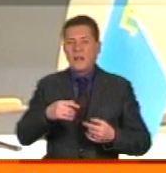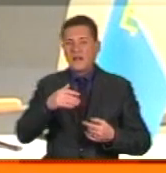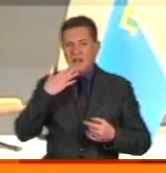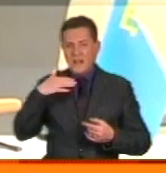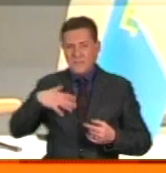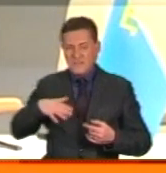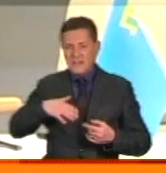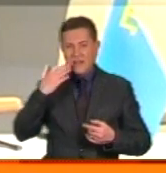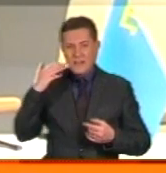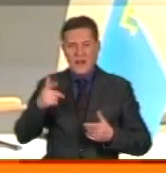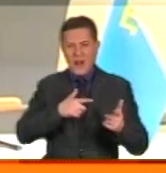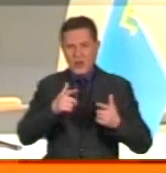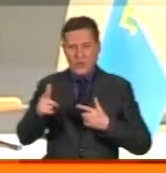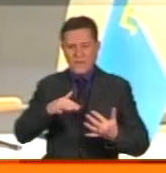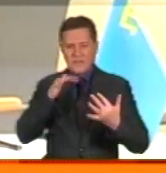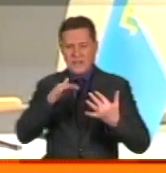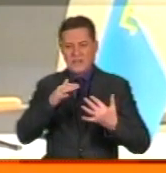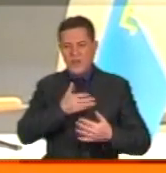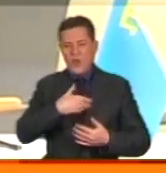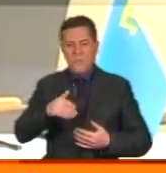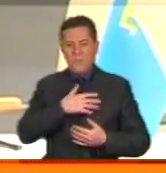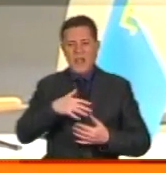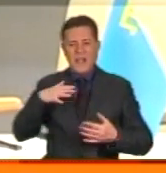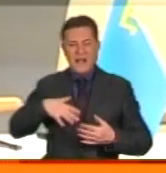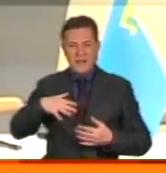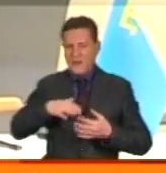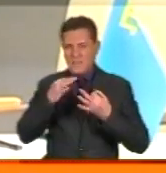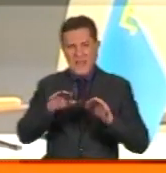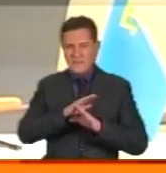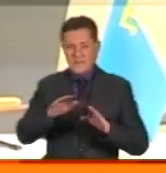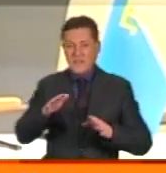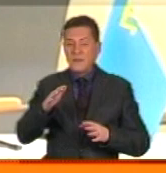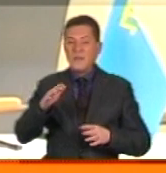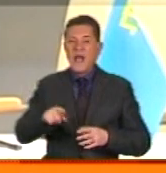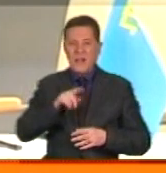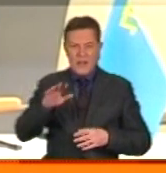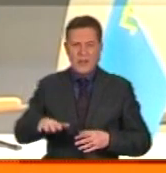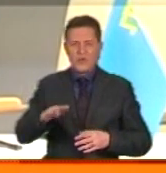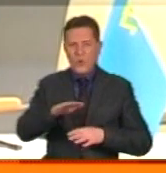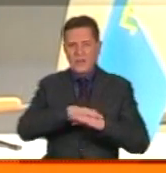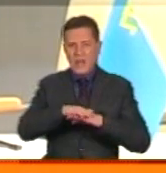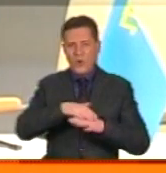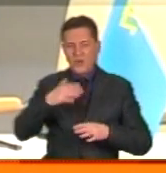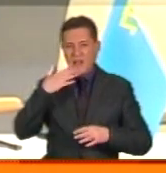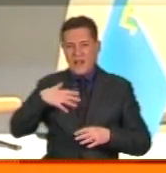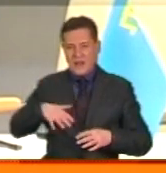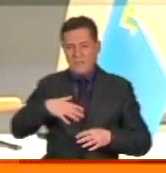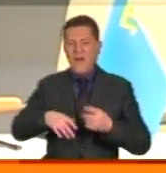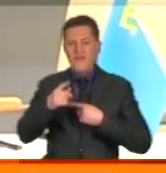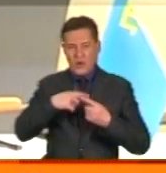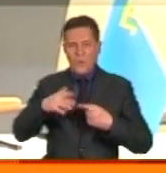сраженню кримських татар, ми Крим не освободимо. Іменно кримські татари, корінний народ Криму, ми повернемося в Крим.